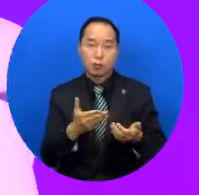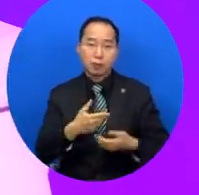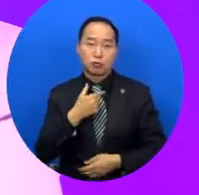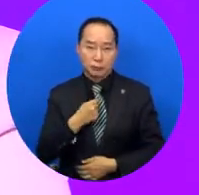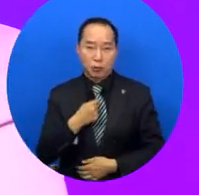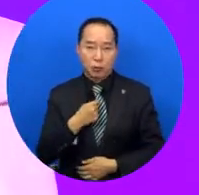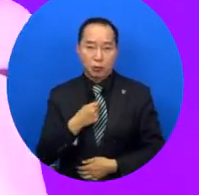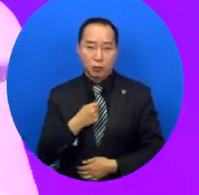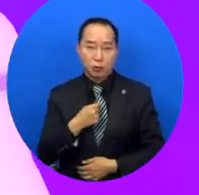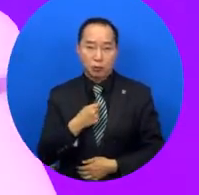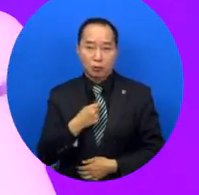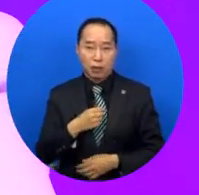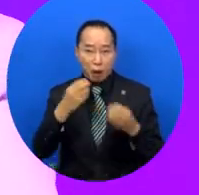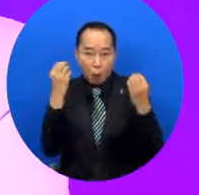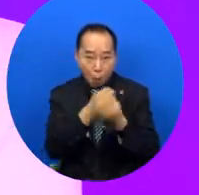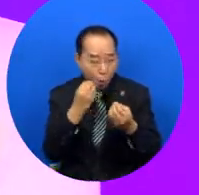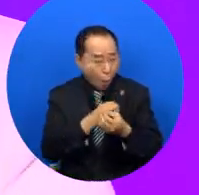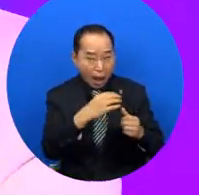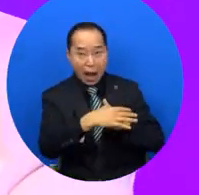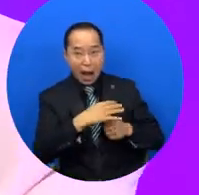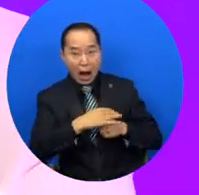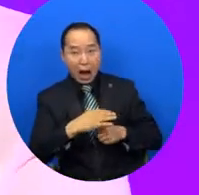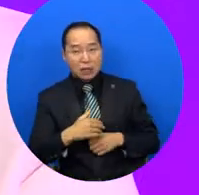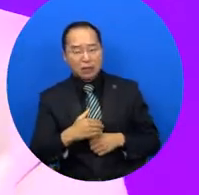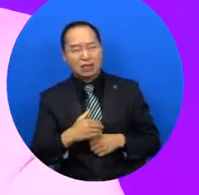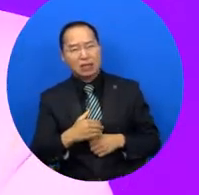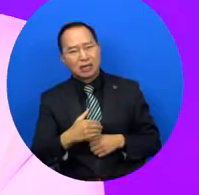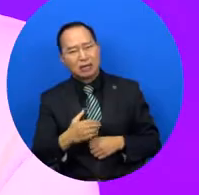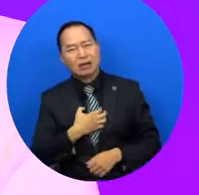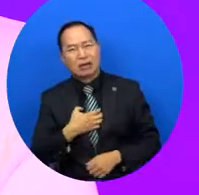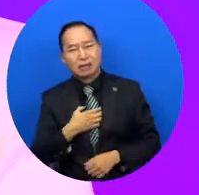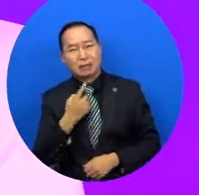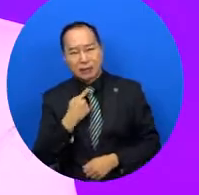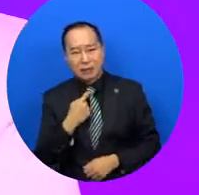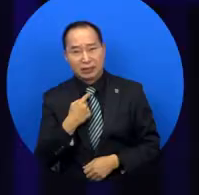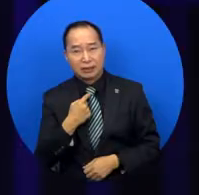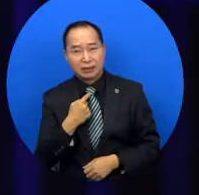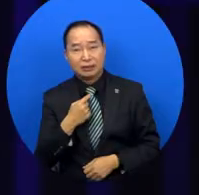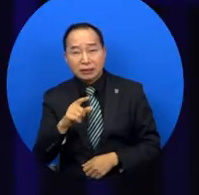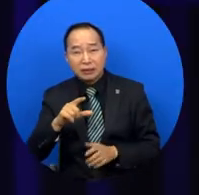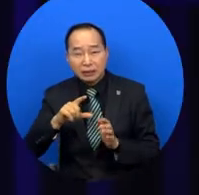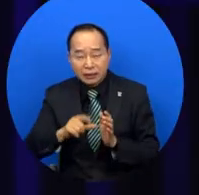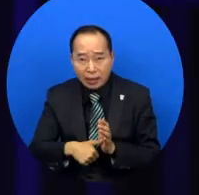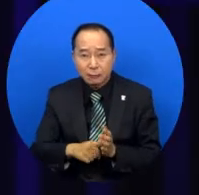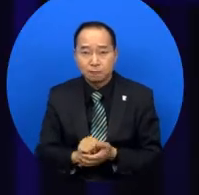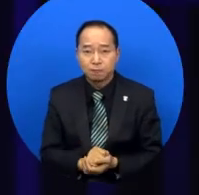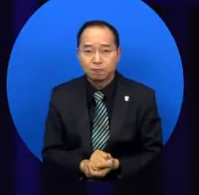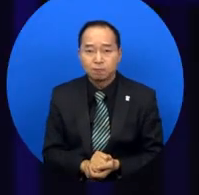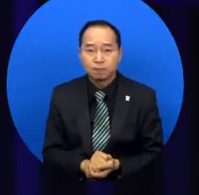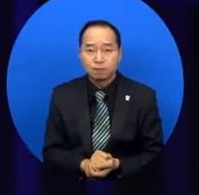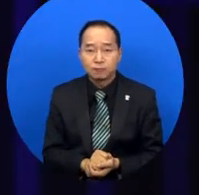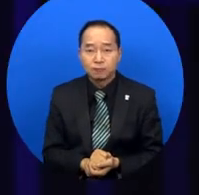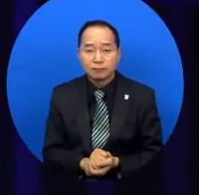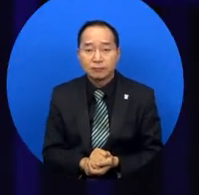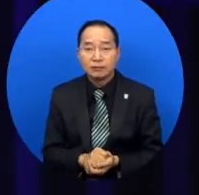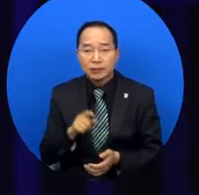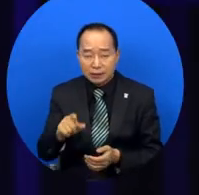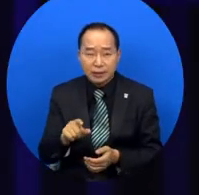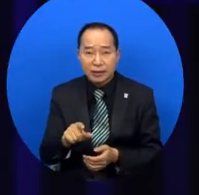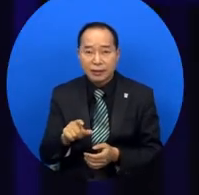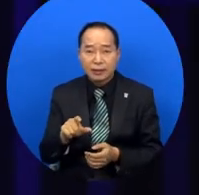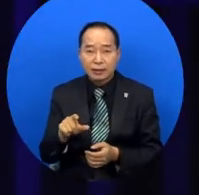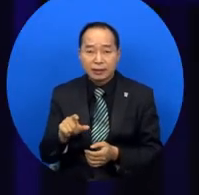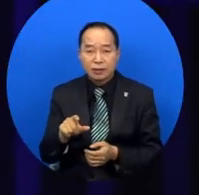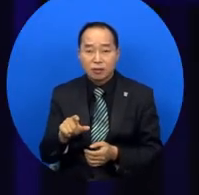받고 오해의 바다에서 끌어내고 싶은 그런 마음이 있었어요. 제가 그 바다에서 헤엄쳐봤기 때문에. 그래서 그게 제가 삶이 쓴 거예요.